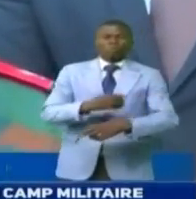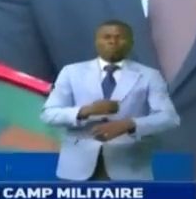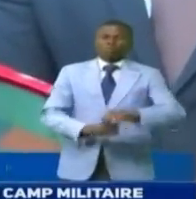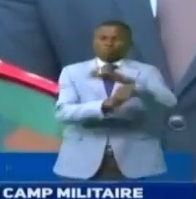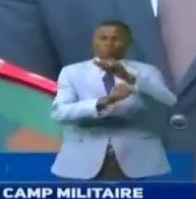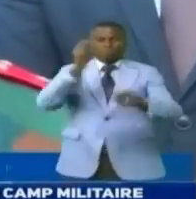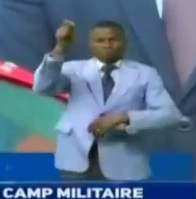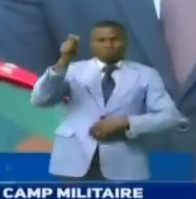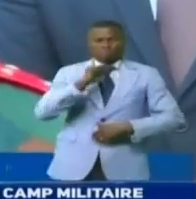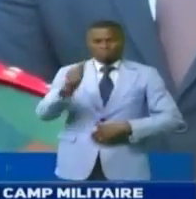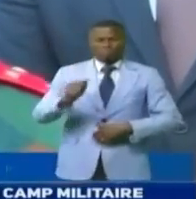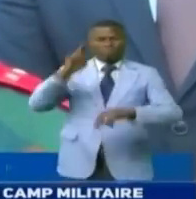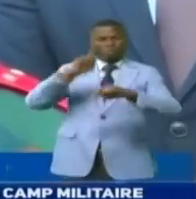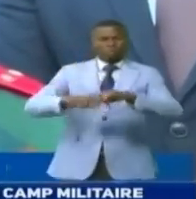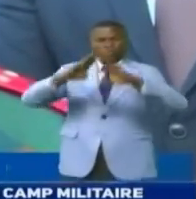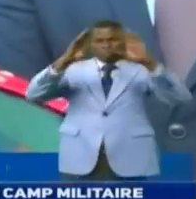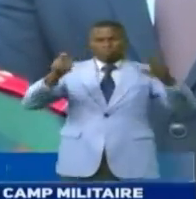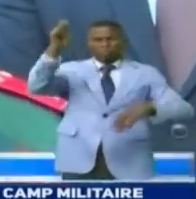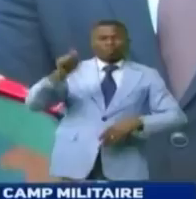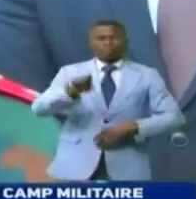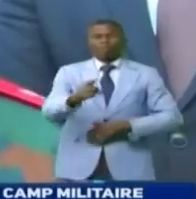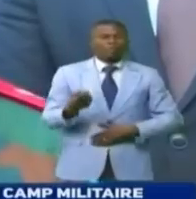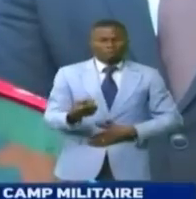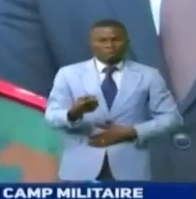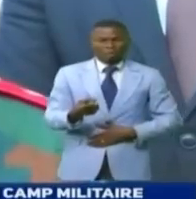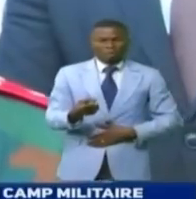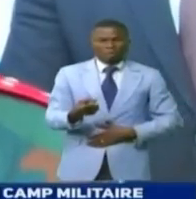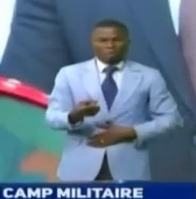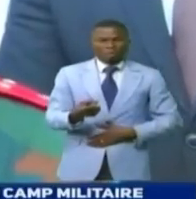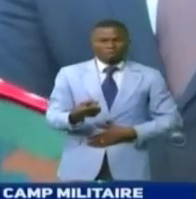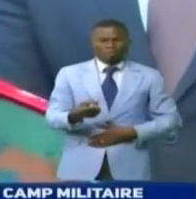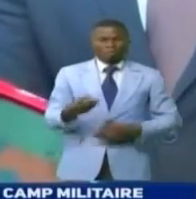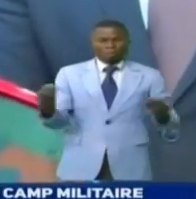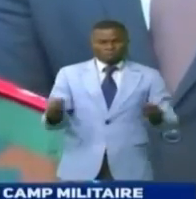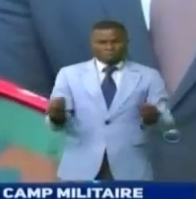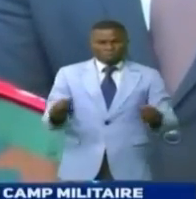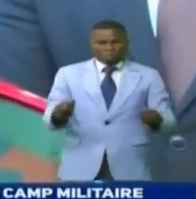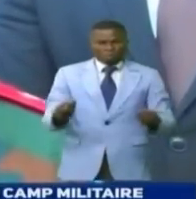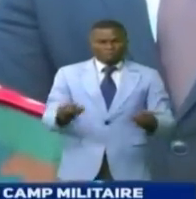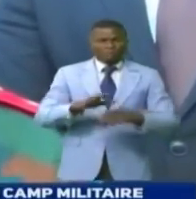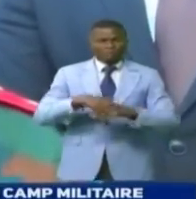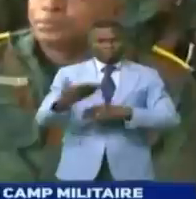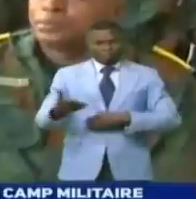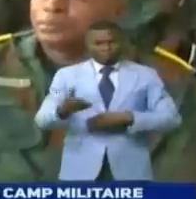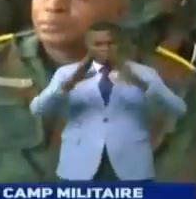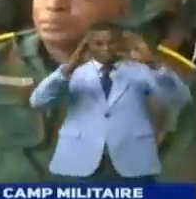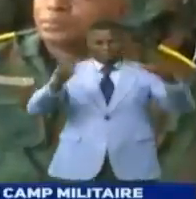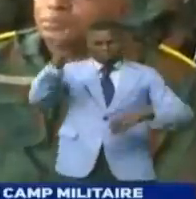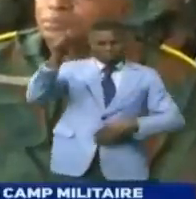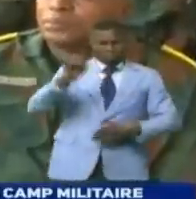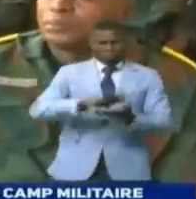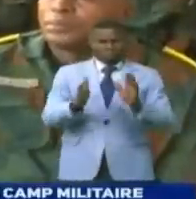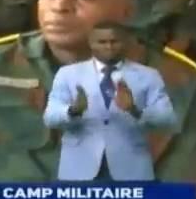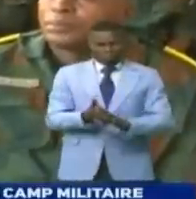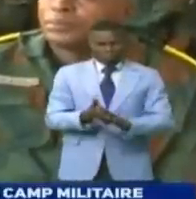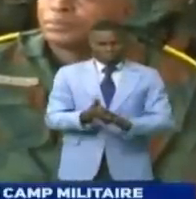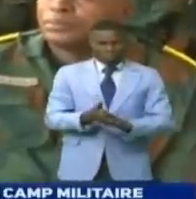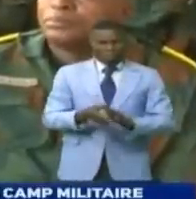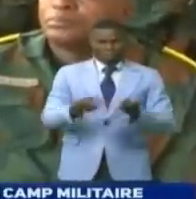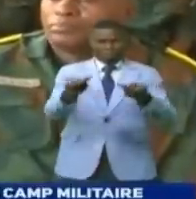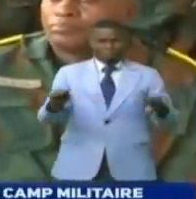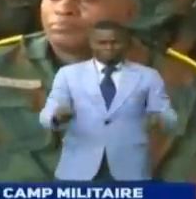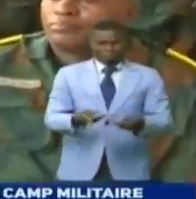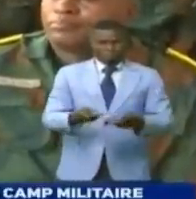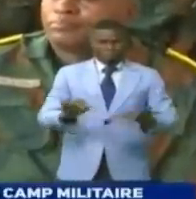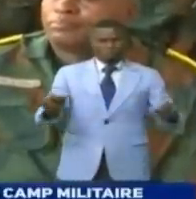militaire, qui l'a logé dans le camp? Et donc c'est ce qui fait que finalement, le camp devient pratiquement un